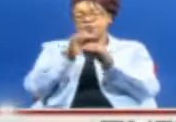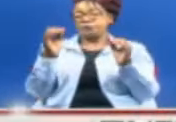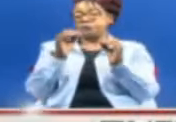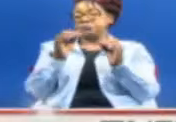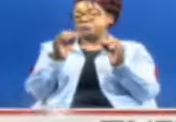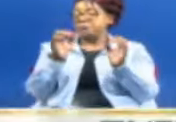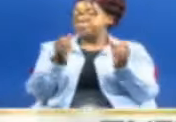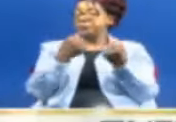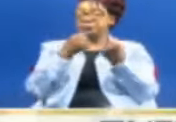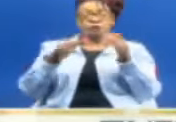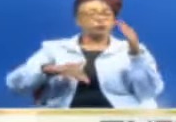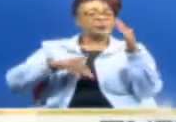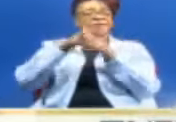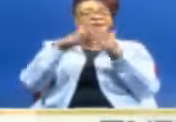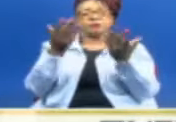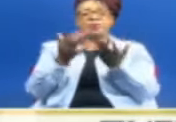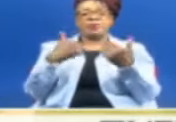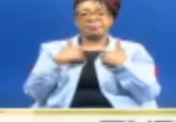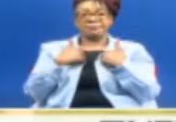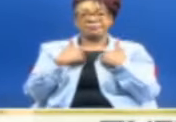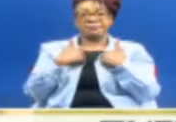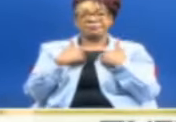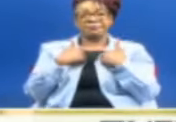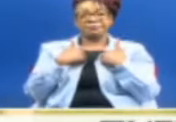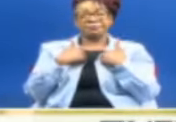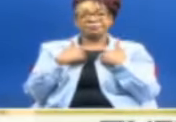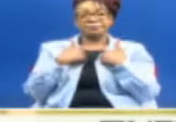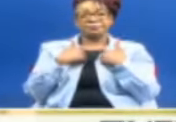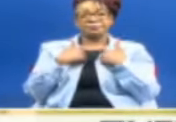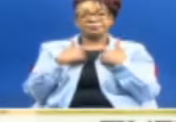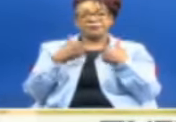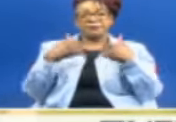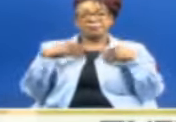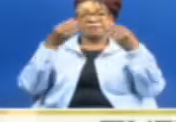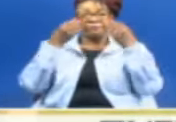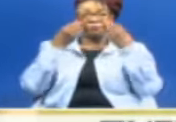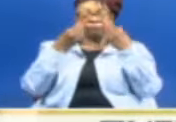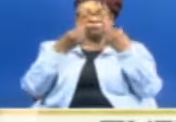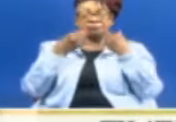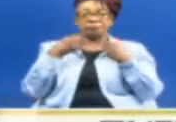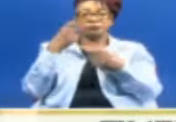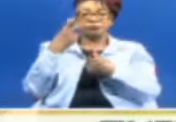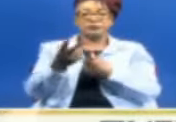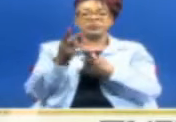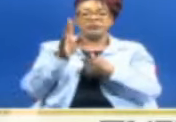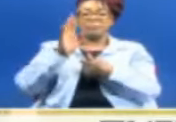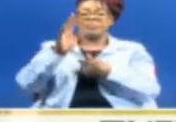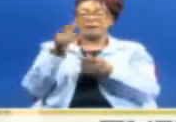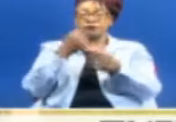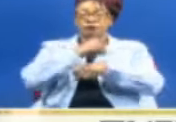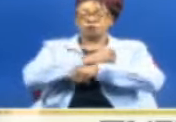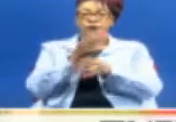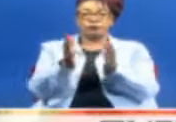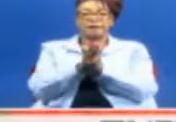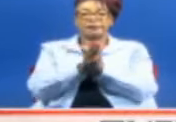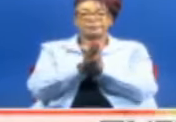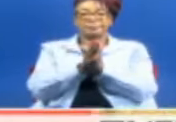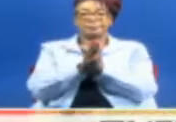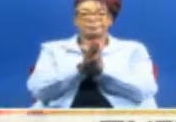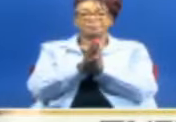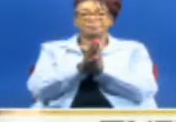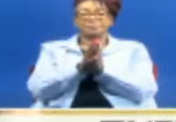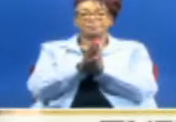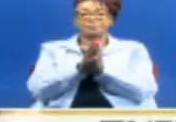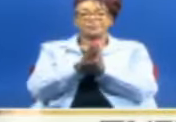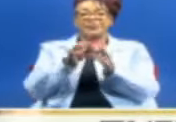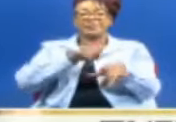niko leo. Hata nimetoka na majosi kuona Mary Moraa mwenye tulisoma na yeye akipepa